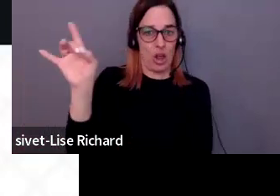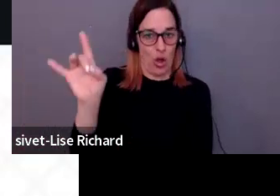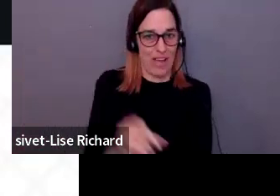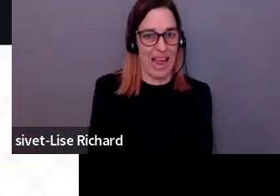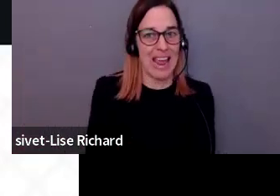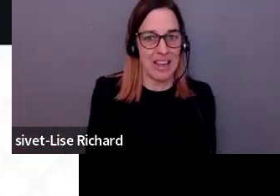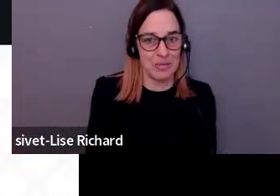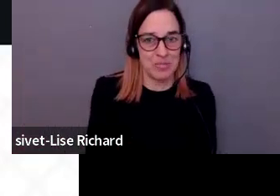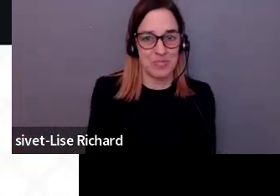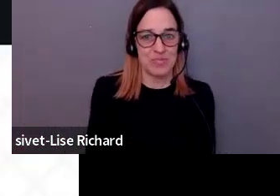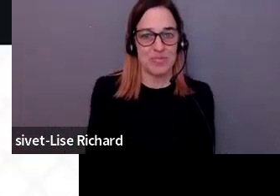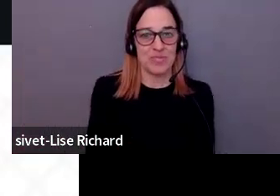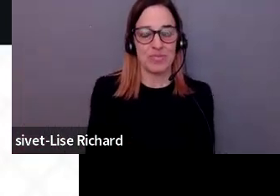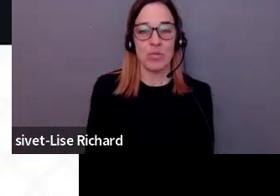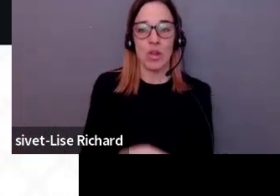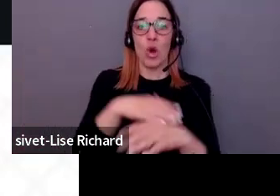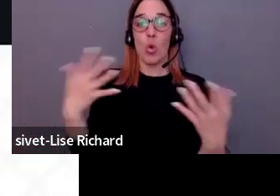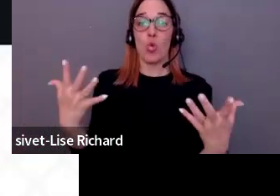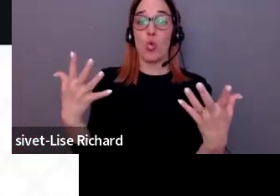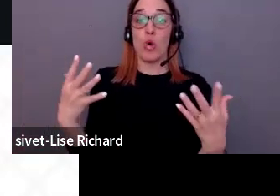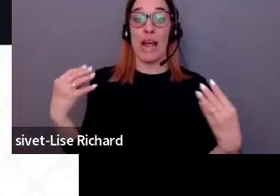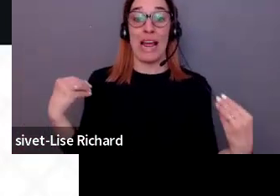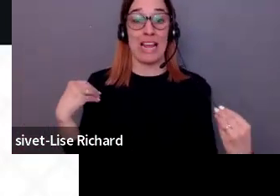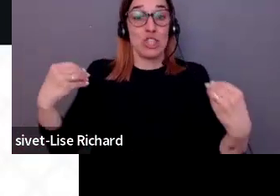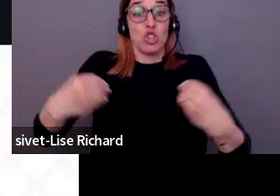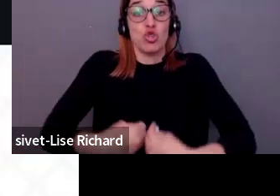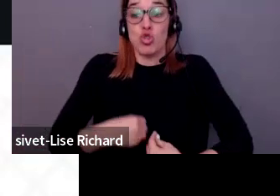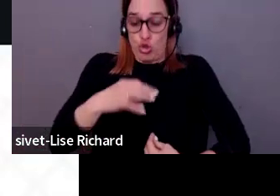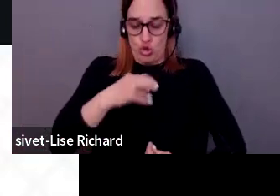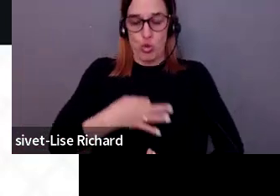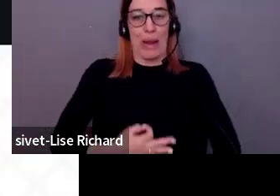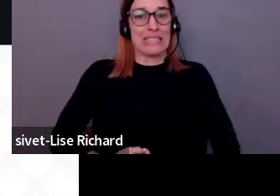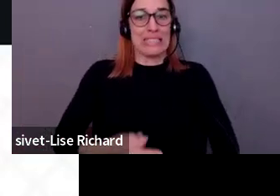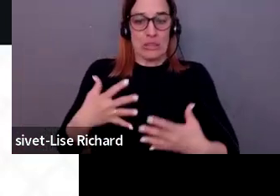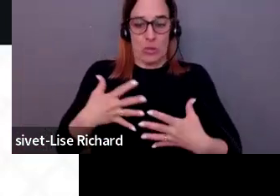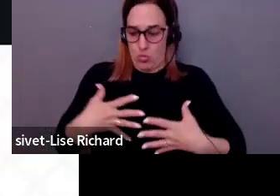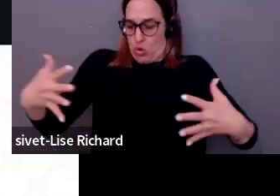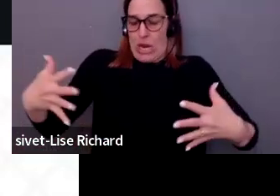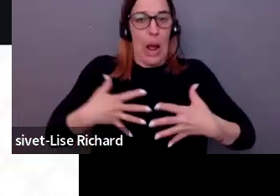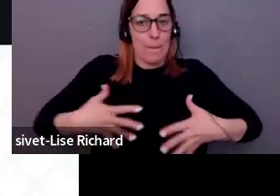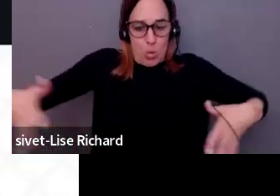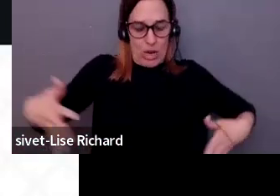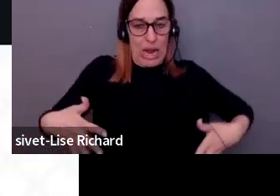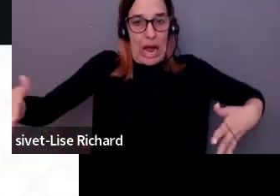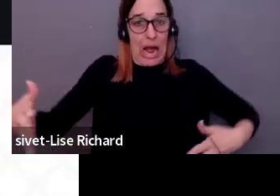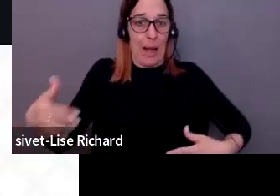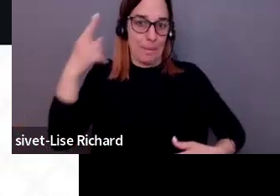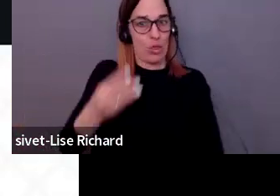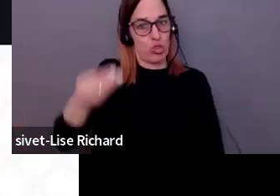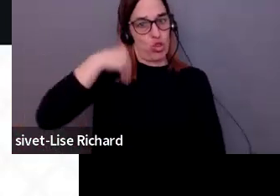OK? Les chemises qui sont plus grandes, plus lousses, plus amples, ça a l'avantage, les silhouettes en